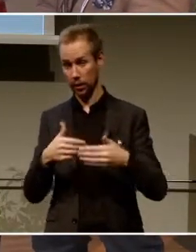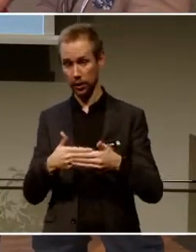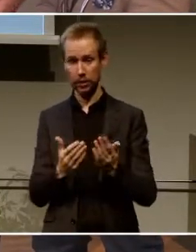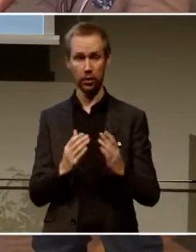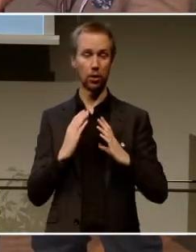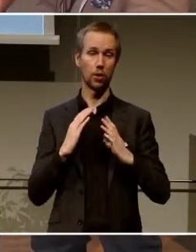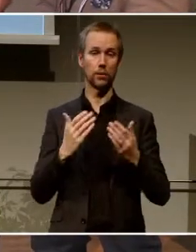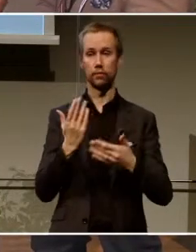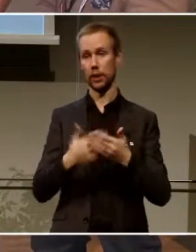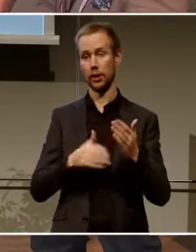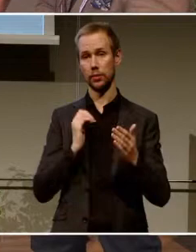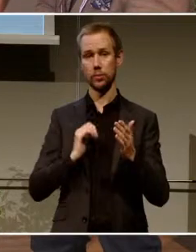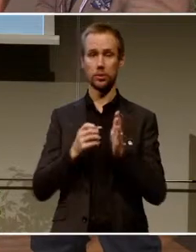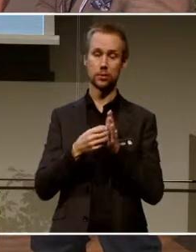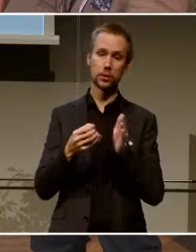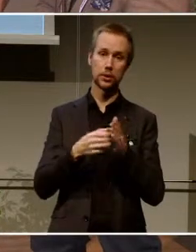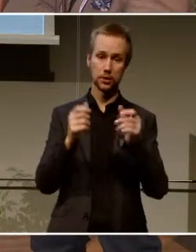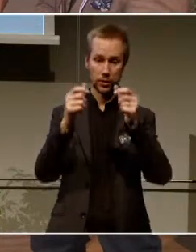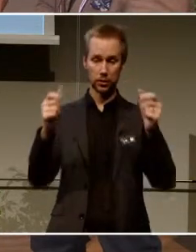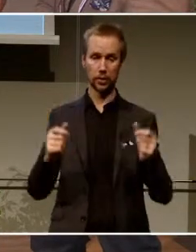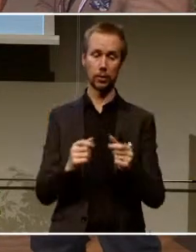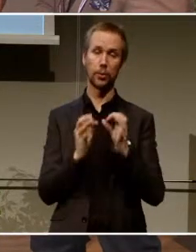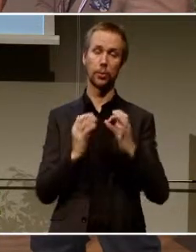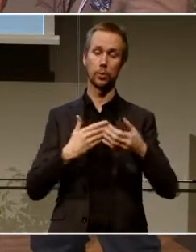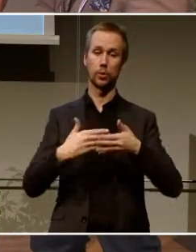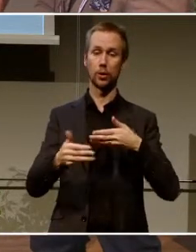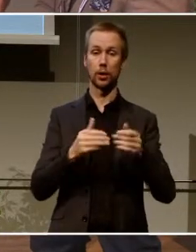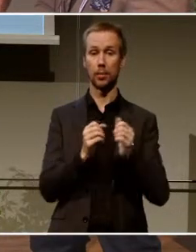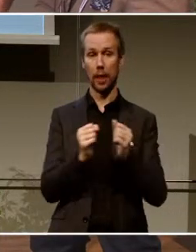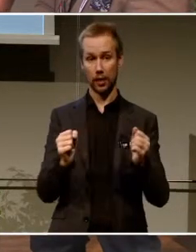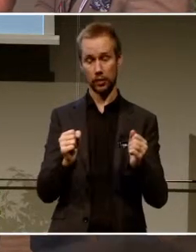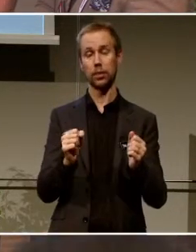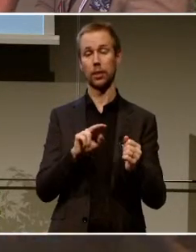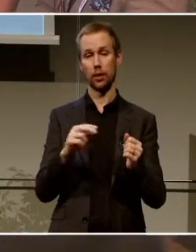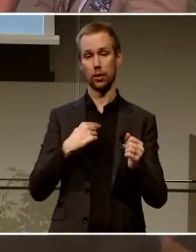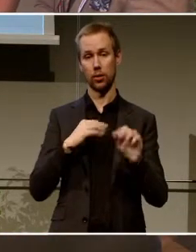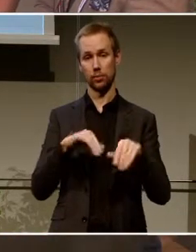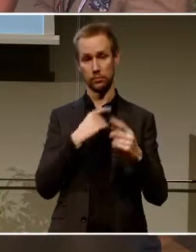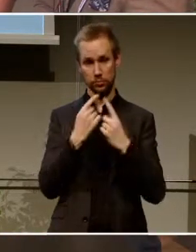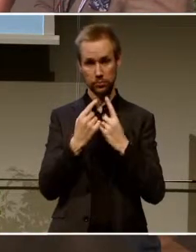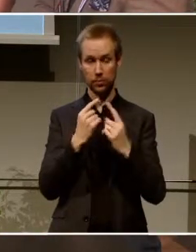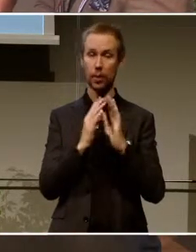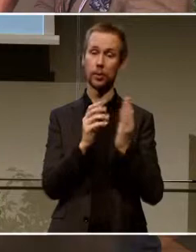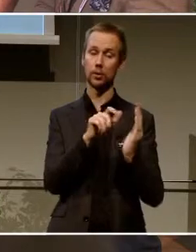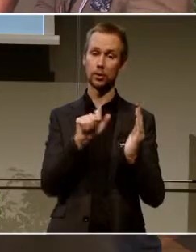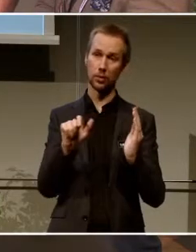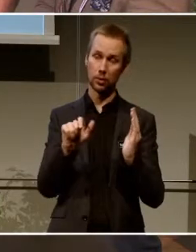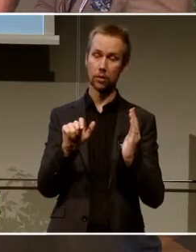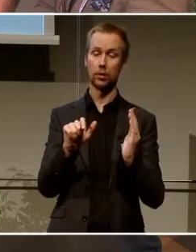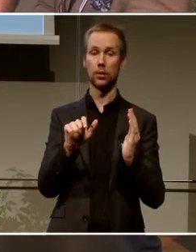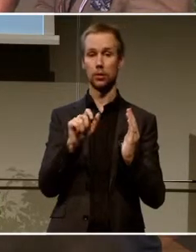för hur man ska göra det, men ändå så verkar det som, när jag har pratat med bibliotekarier, att det kan vara svårt ändå att vara med